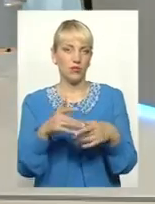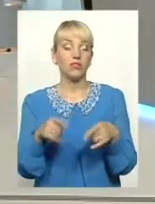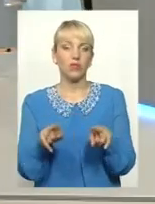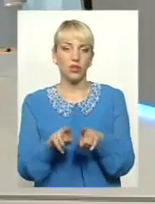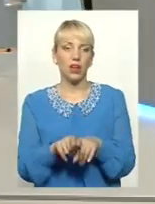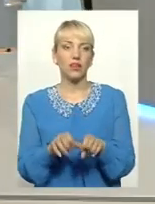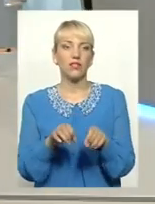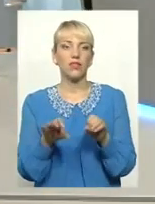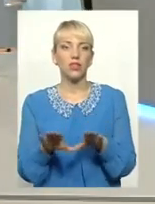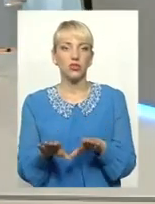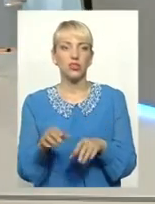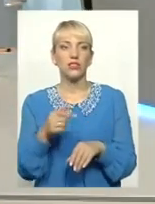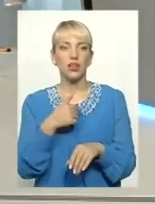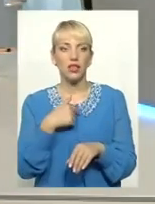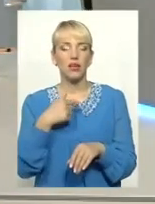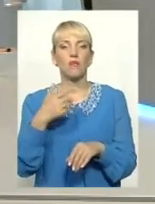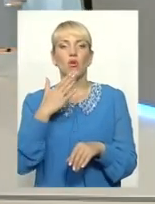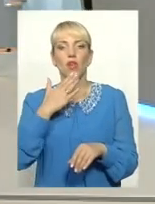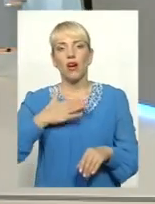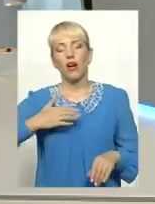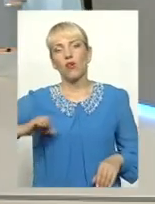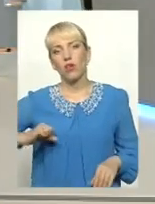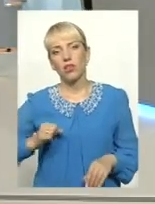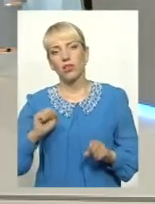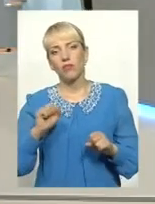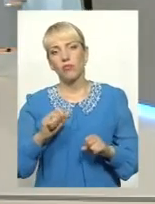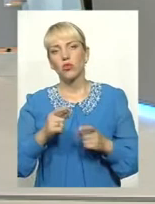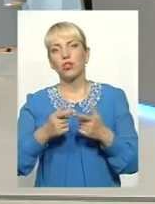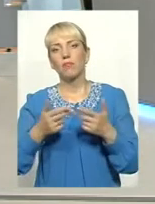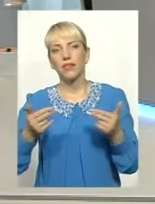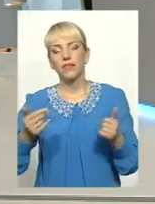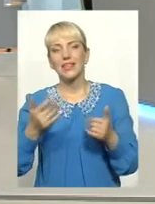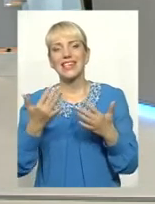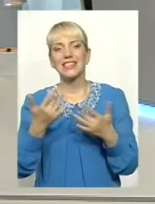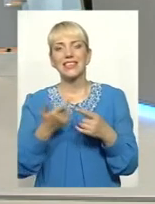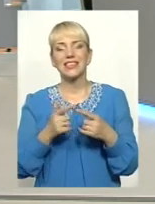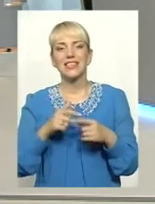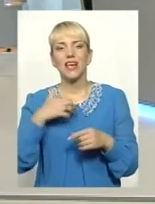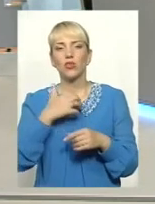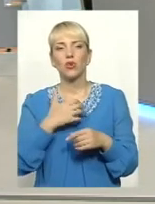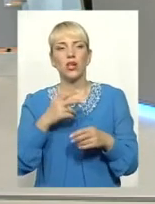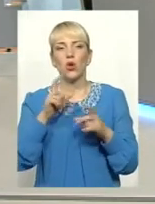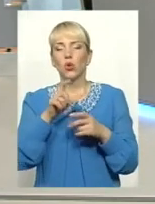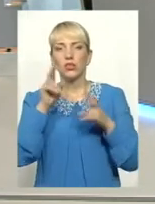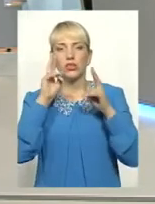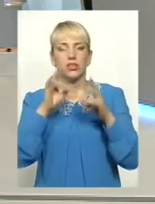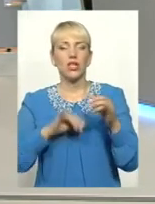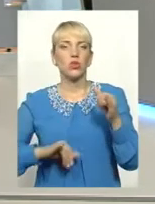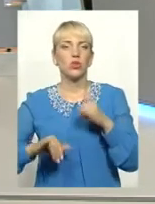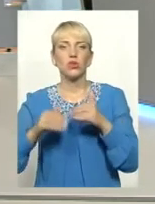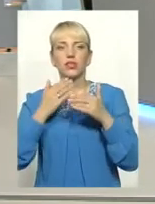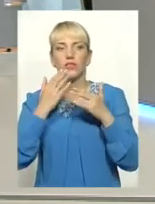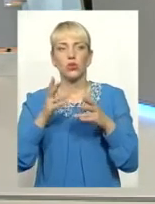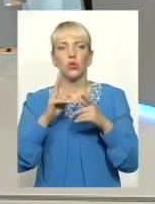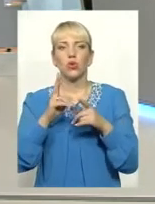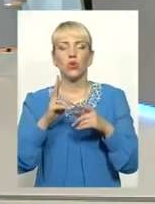моя колега може підтвердити, наскільки це сьогодні актуально, тому що люди не знають, куди звернутися, до кого кричати на